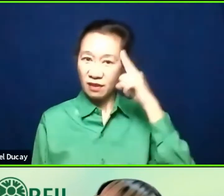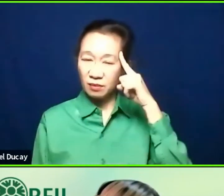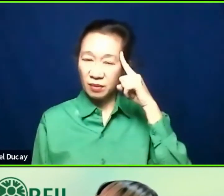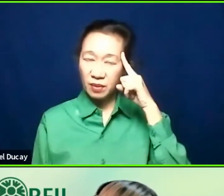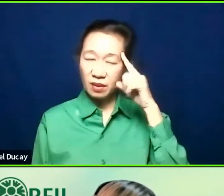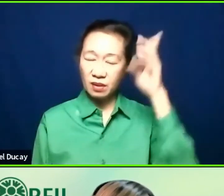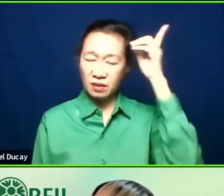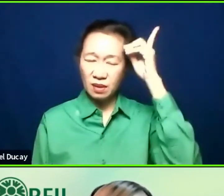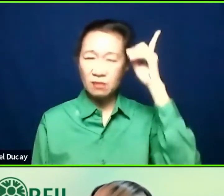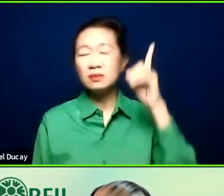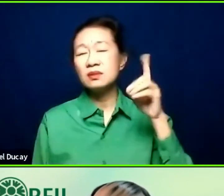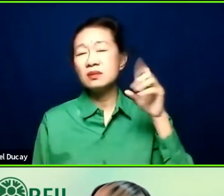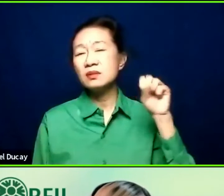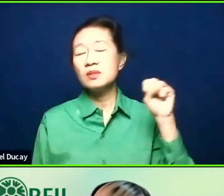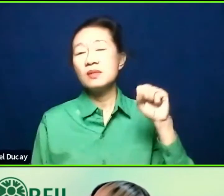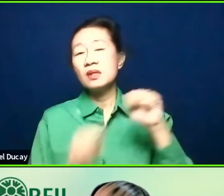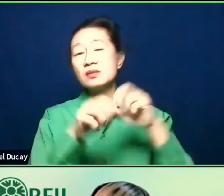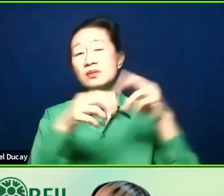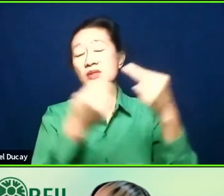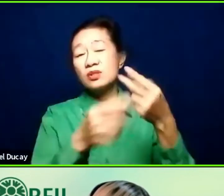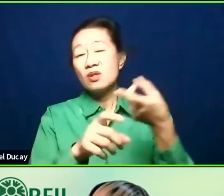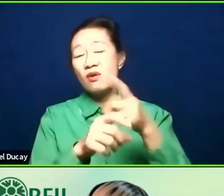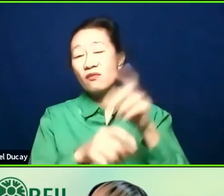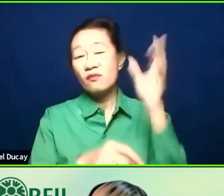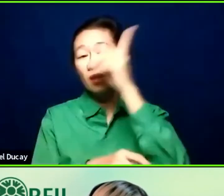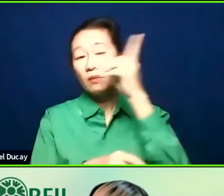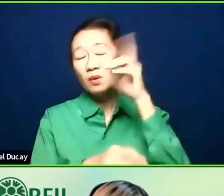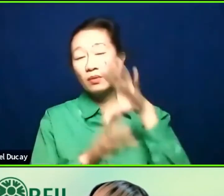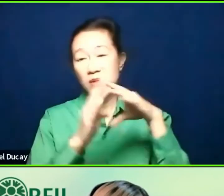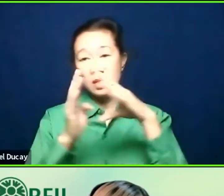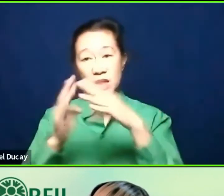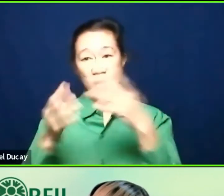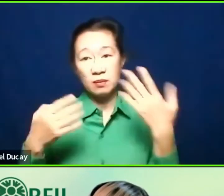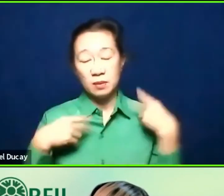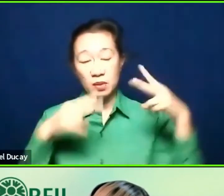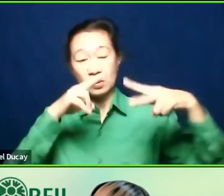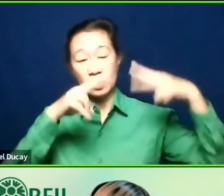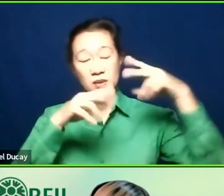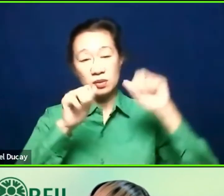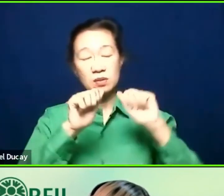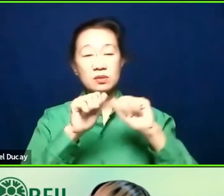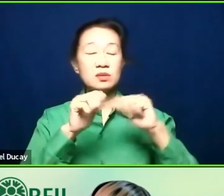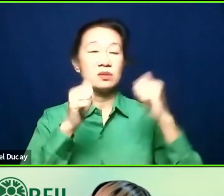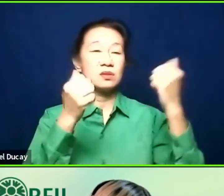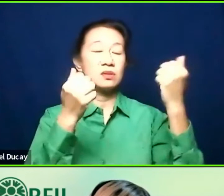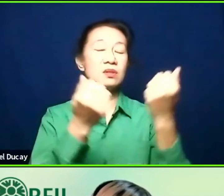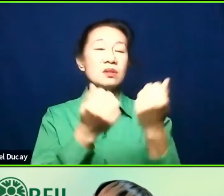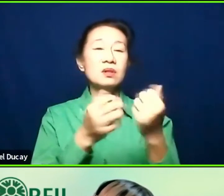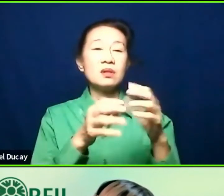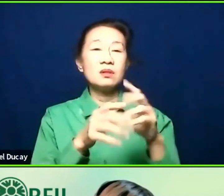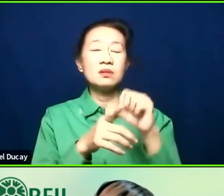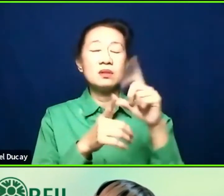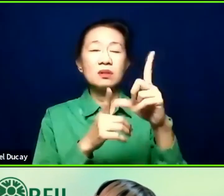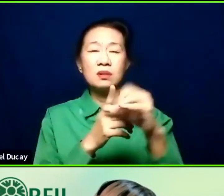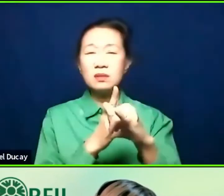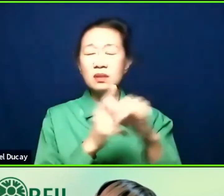Syndrome Association ng Davao City. Meron din diyan Autism Society Philippines, no, Davao City